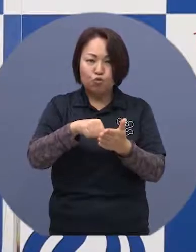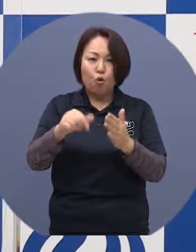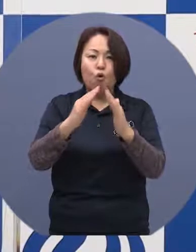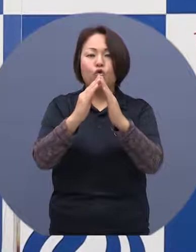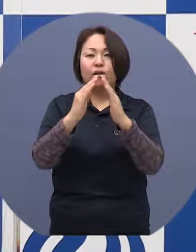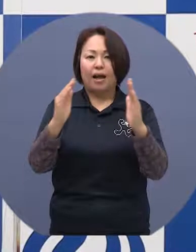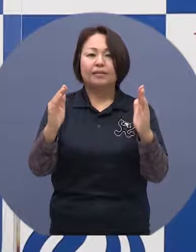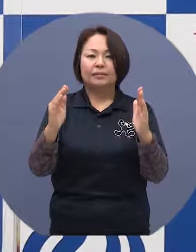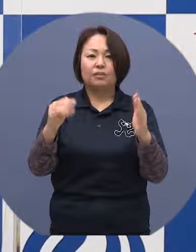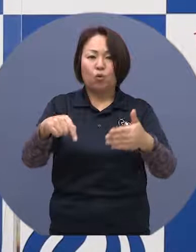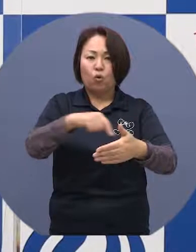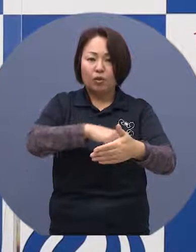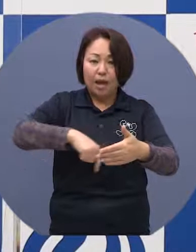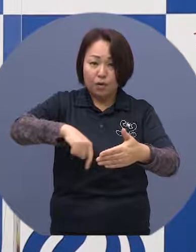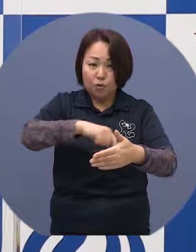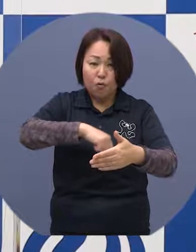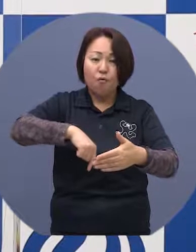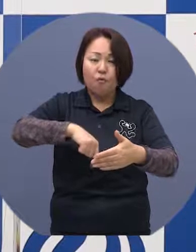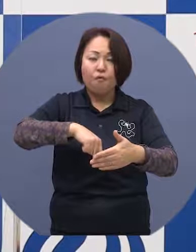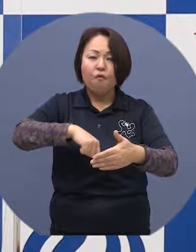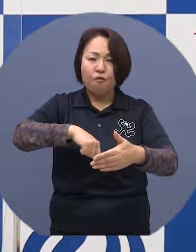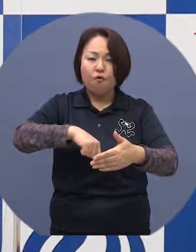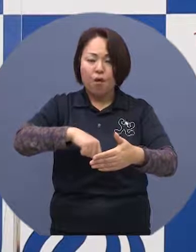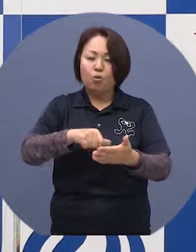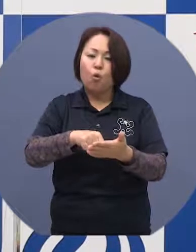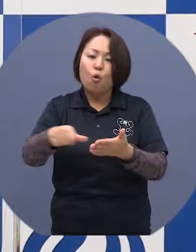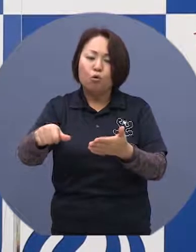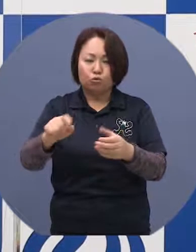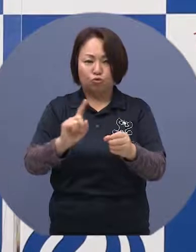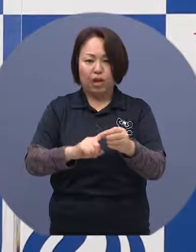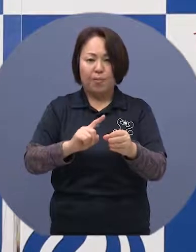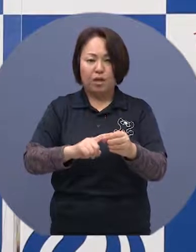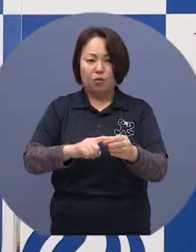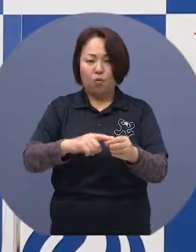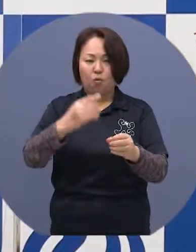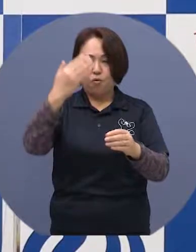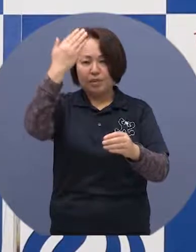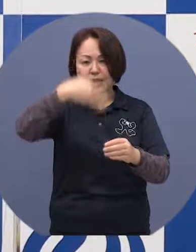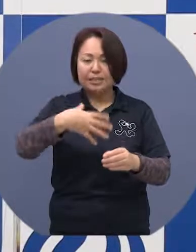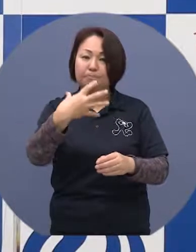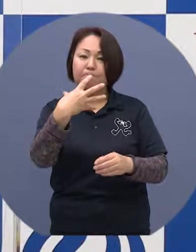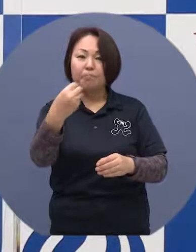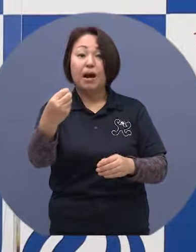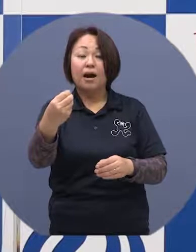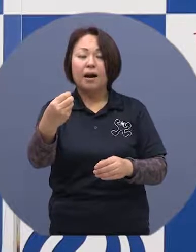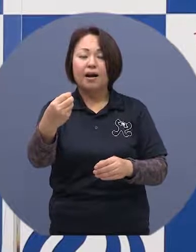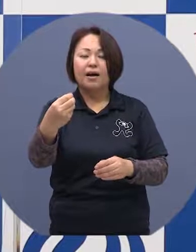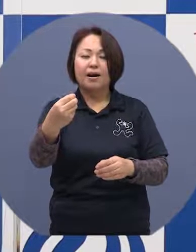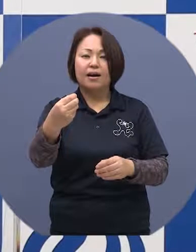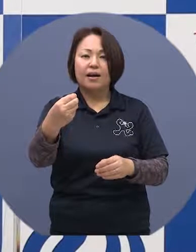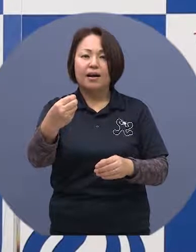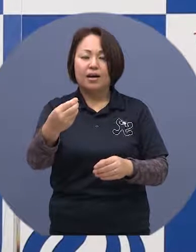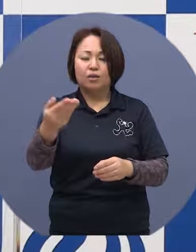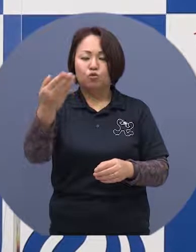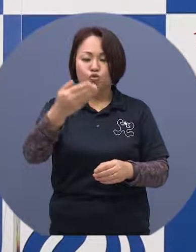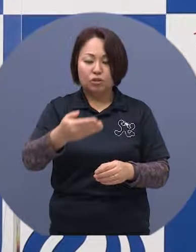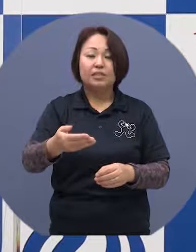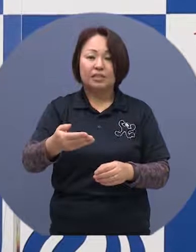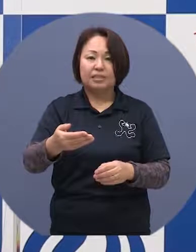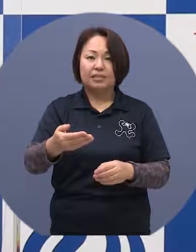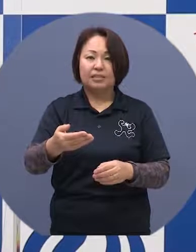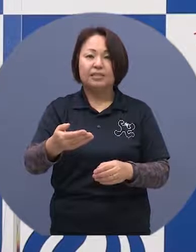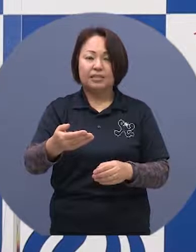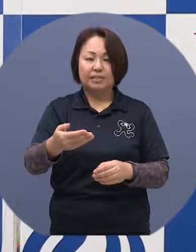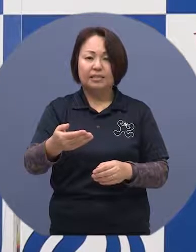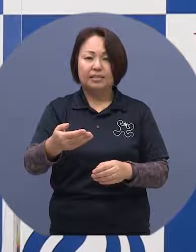あの登録に際して写真撮影をさせていただきます次にこの